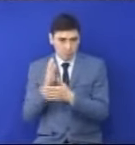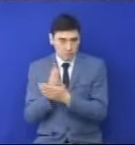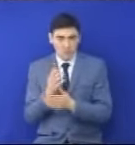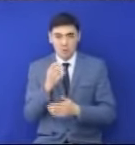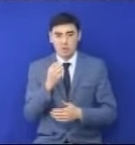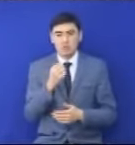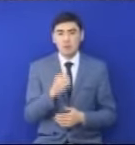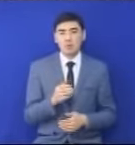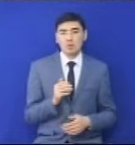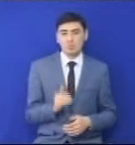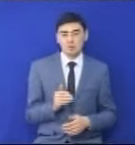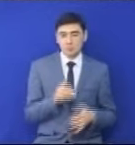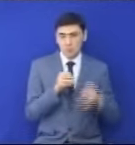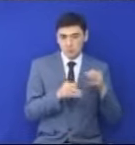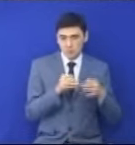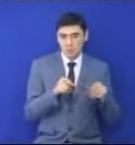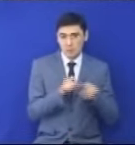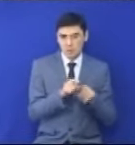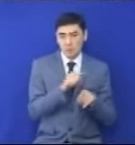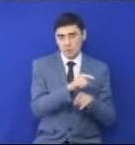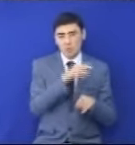көбірек жұмысты